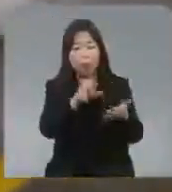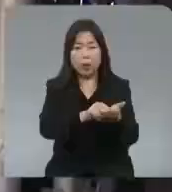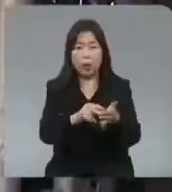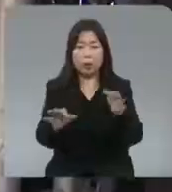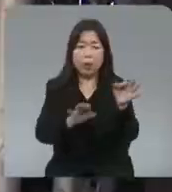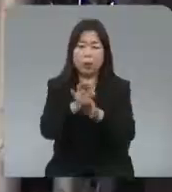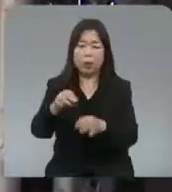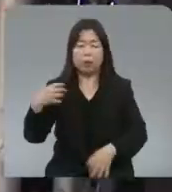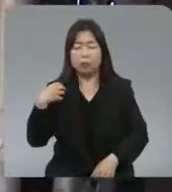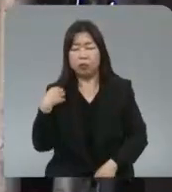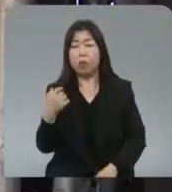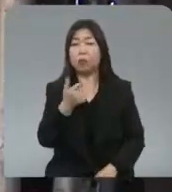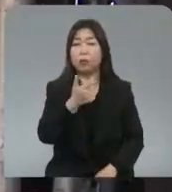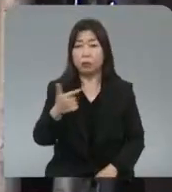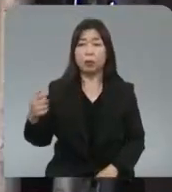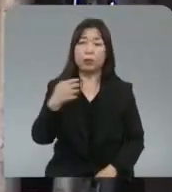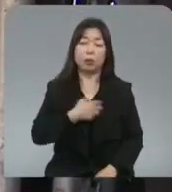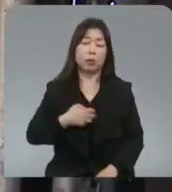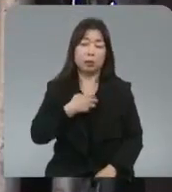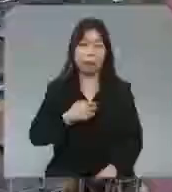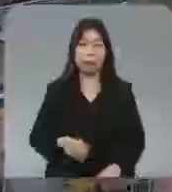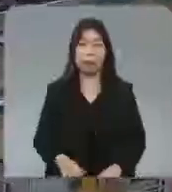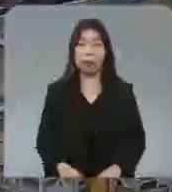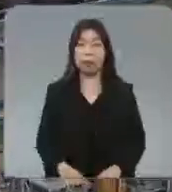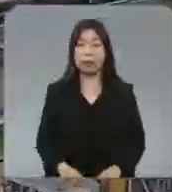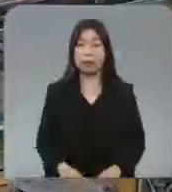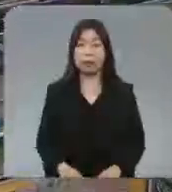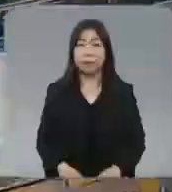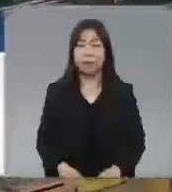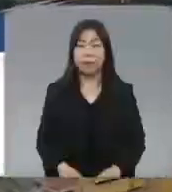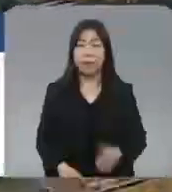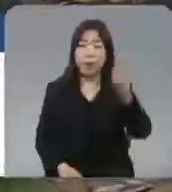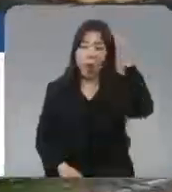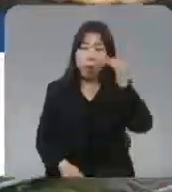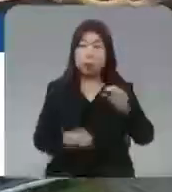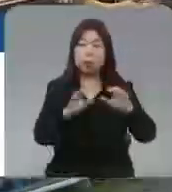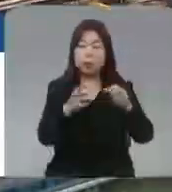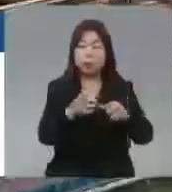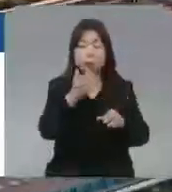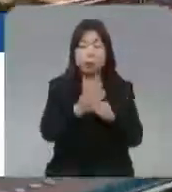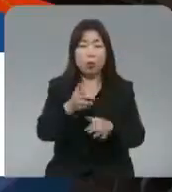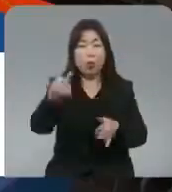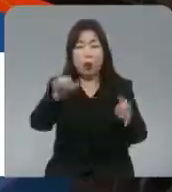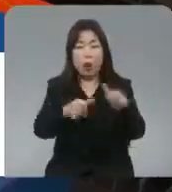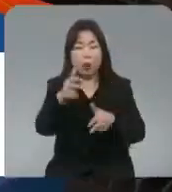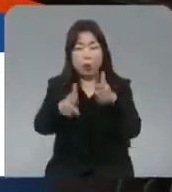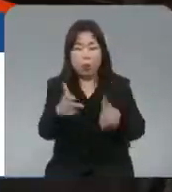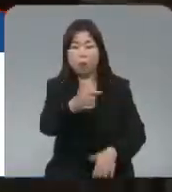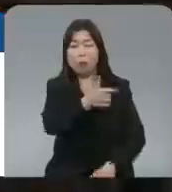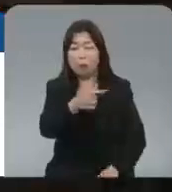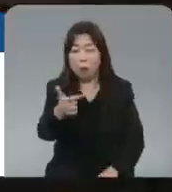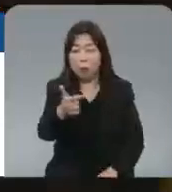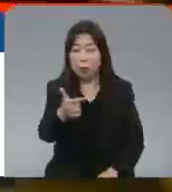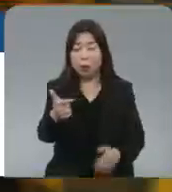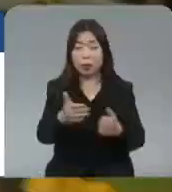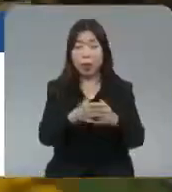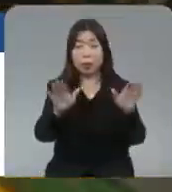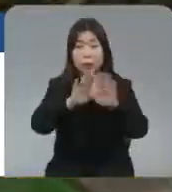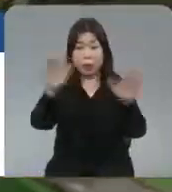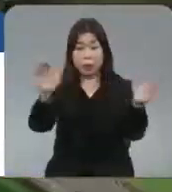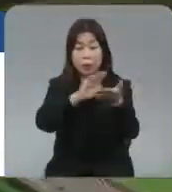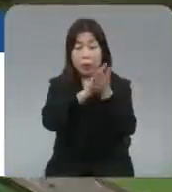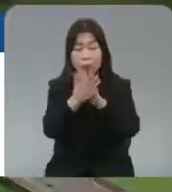3 цементная промышленность коммерциализацией без углеродного процесса в данных отраслях станет возможно не ранее